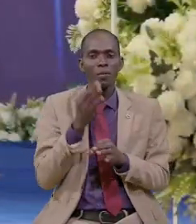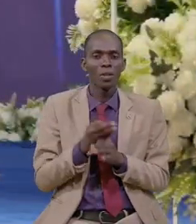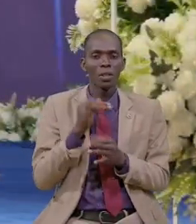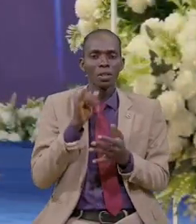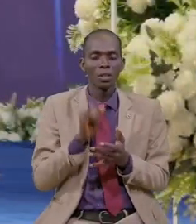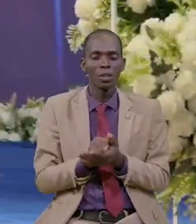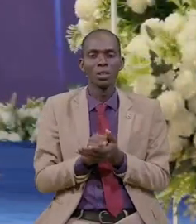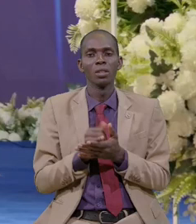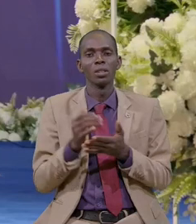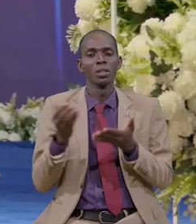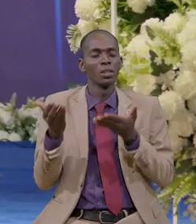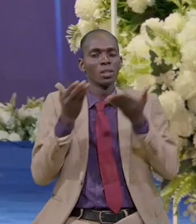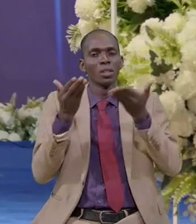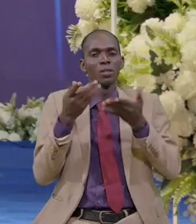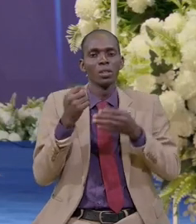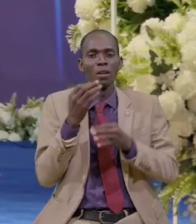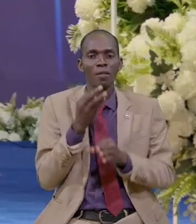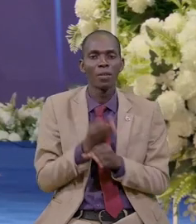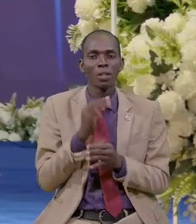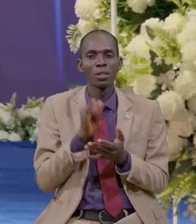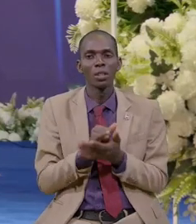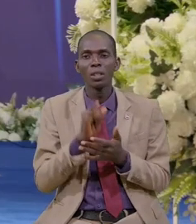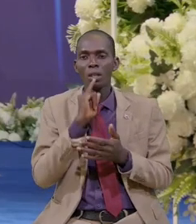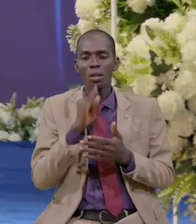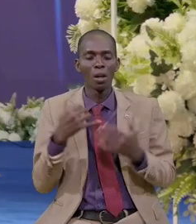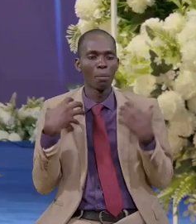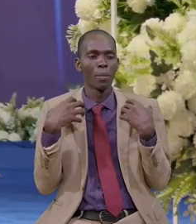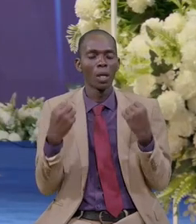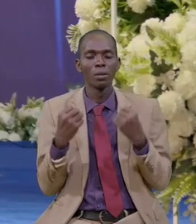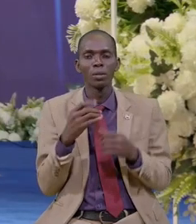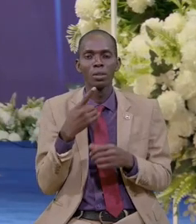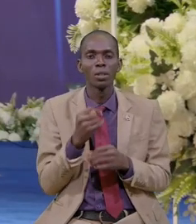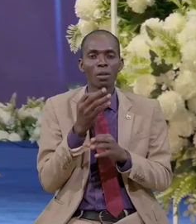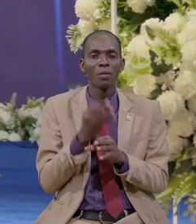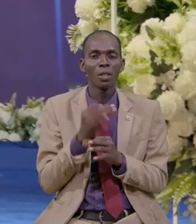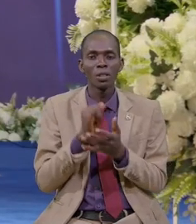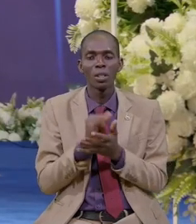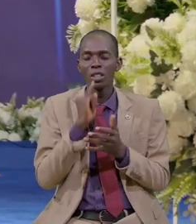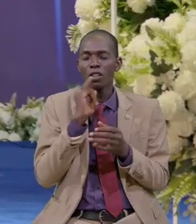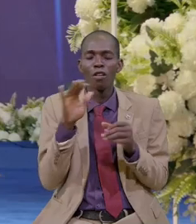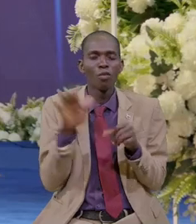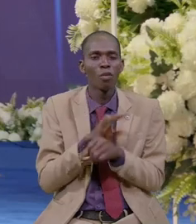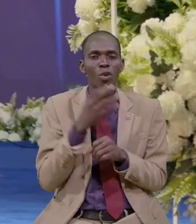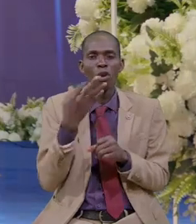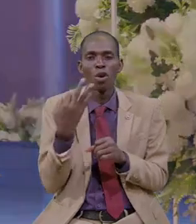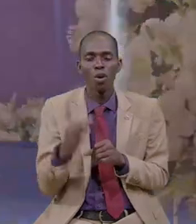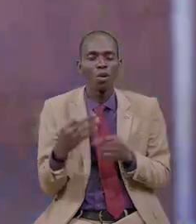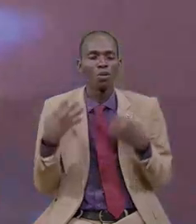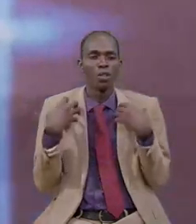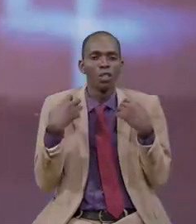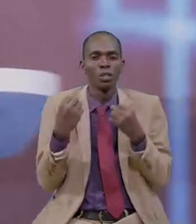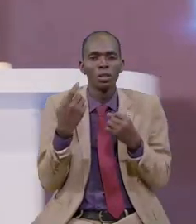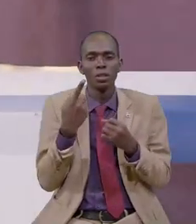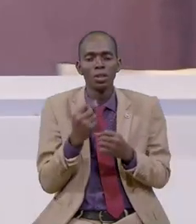la foi qui sait, la foi qui est audacieuse, la foi qui est courageuse, la foi